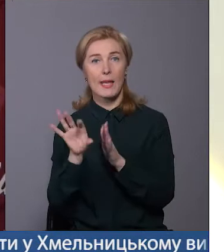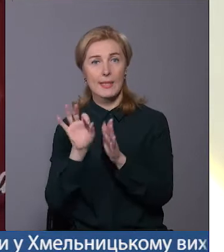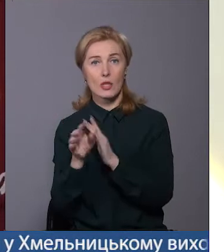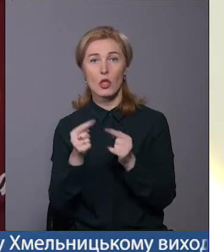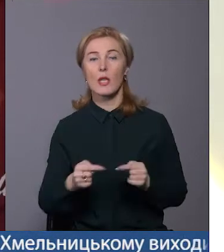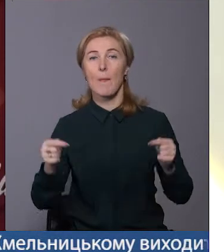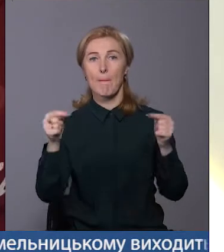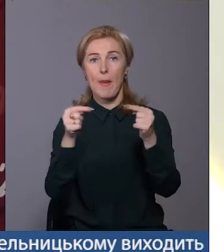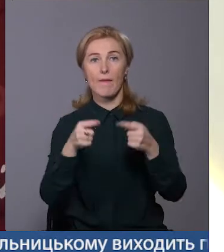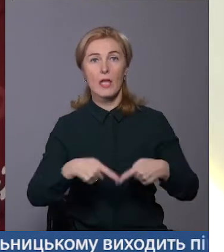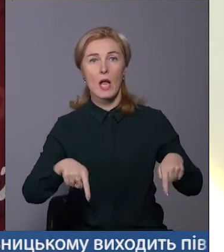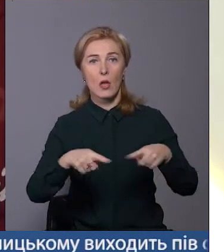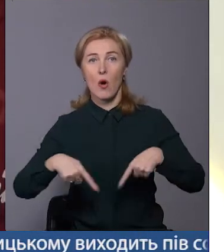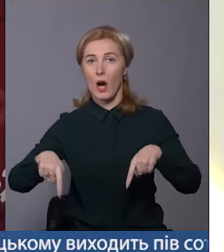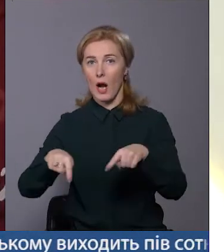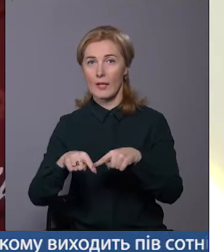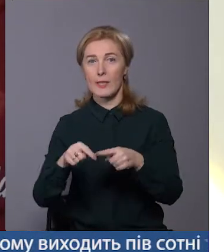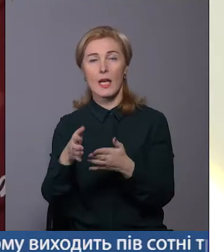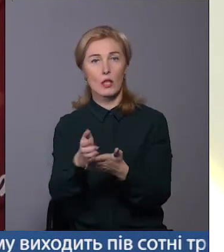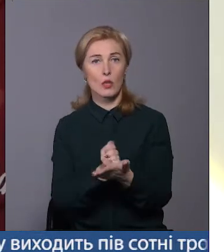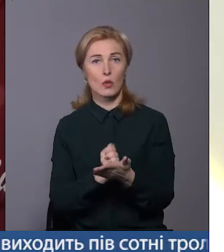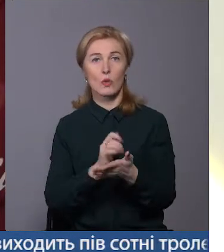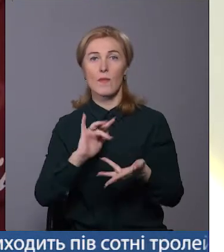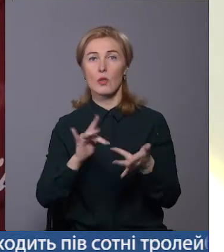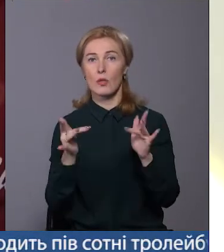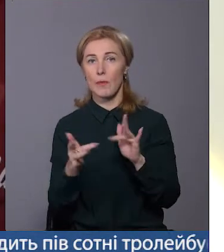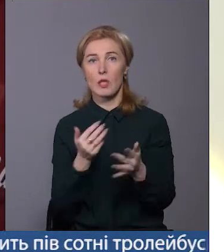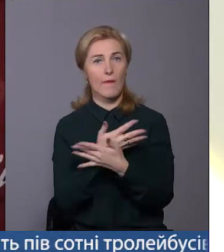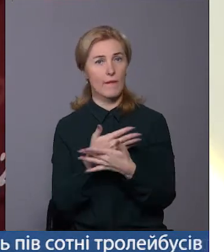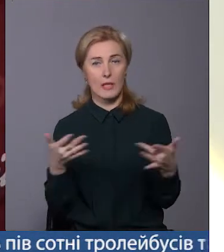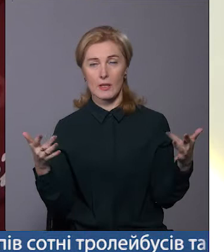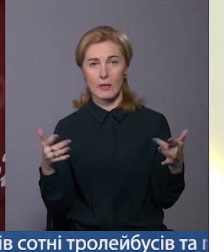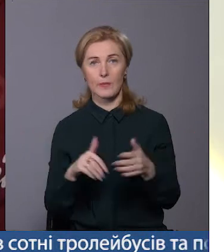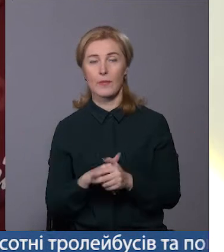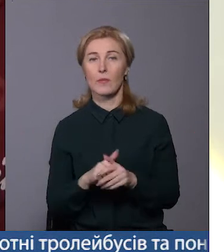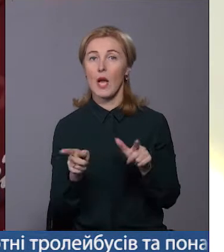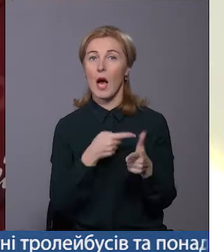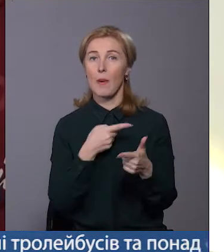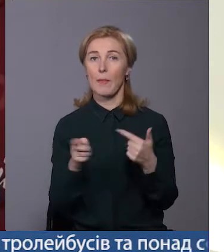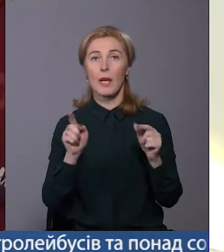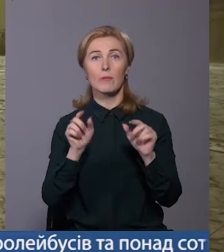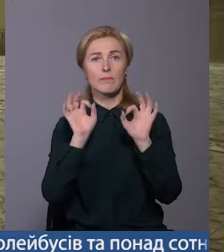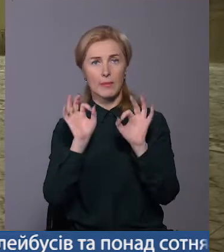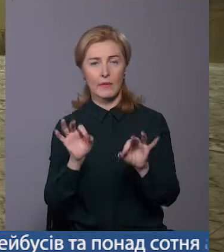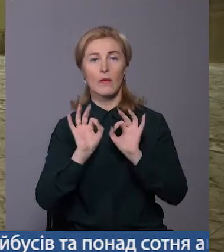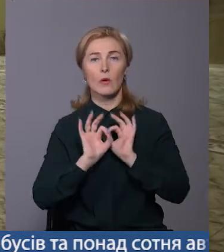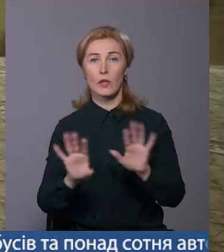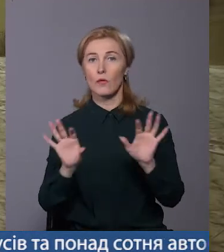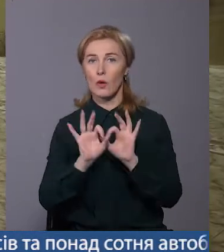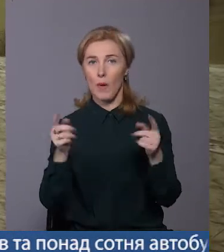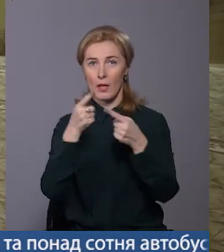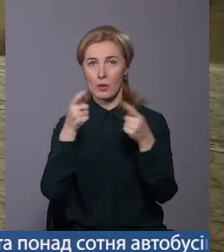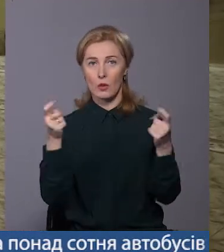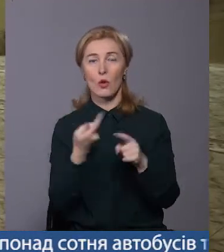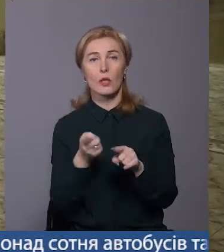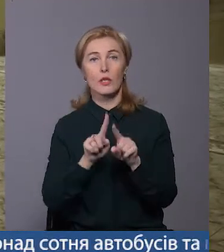певні локації, на певні ресурси в соцмережах, в різних соцмережах, аби доносити правдиву інформацію,